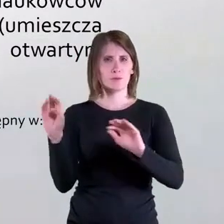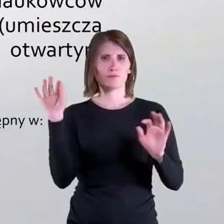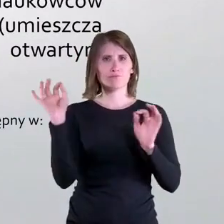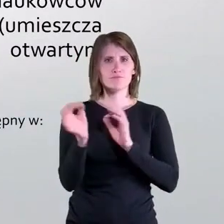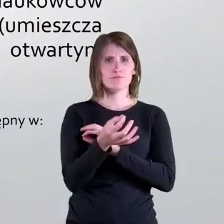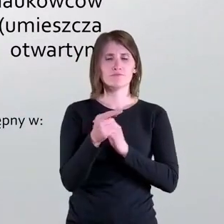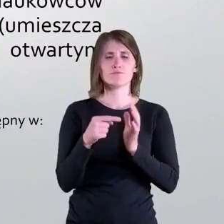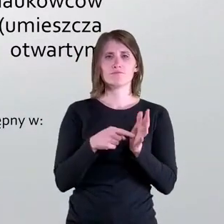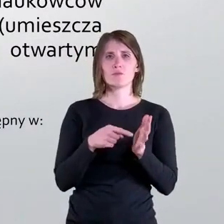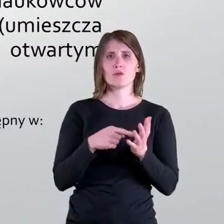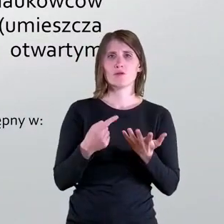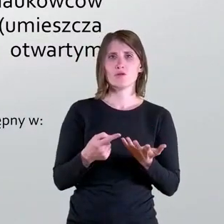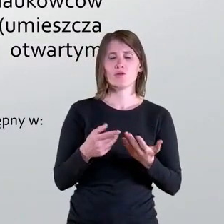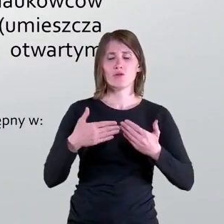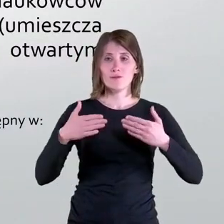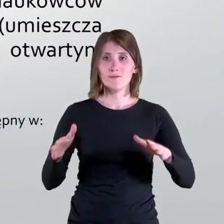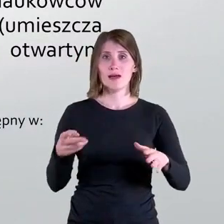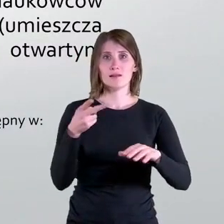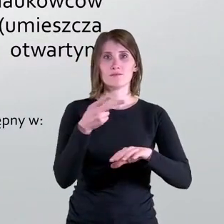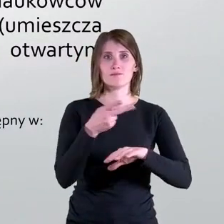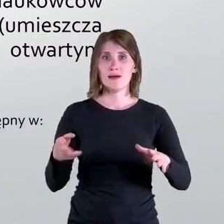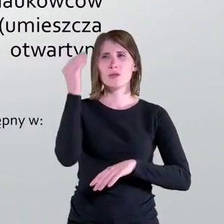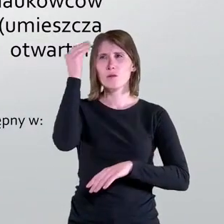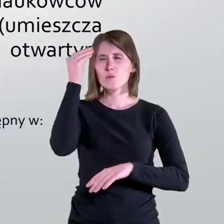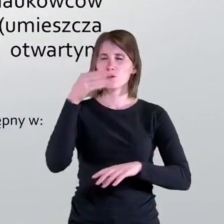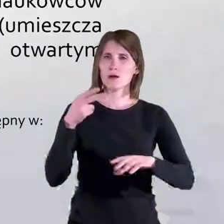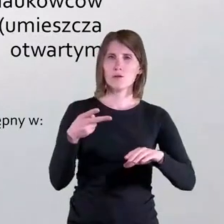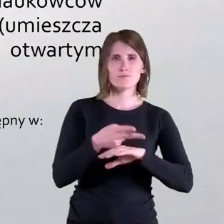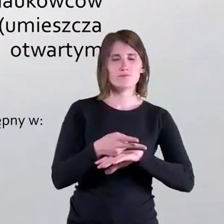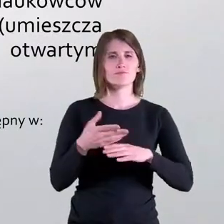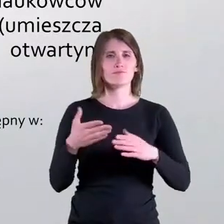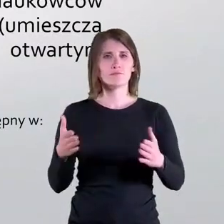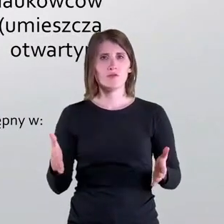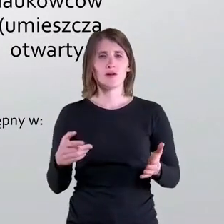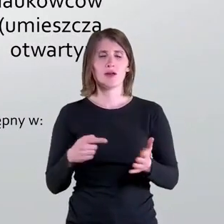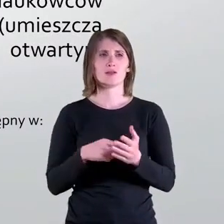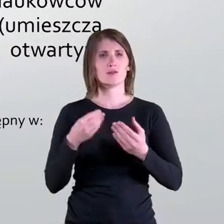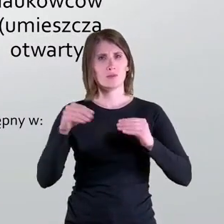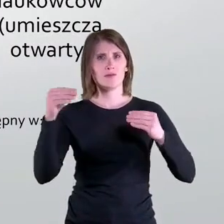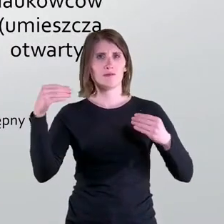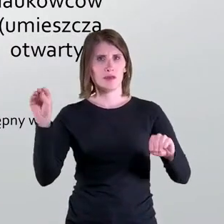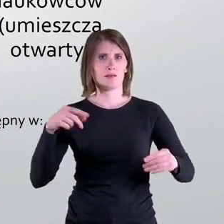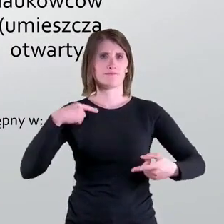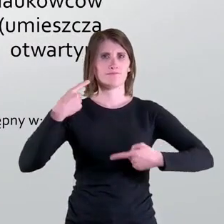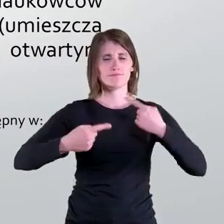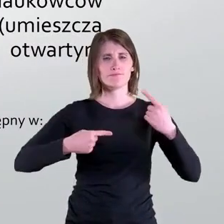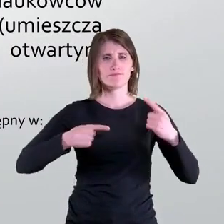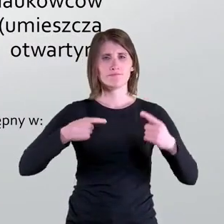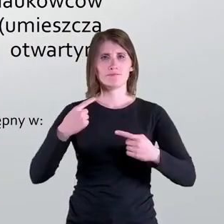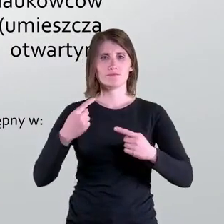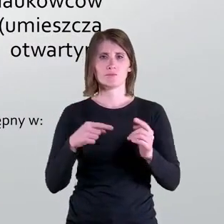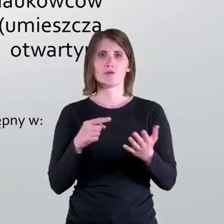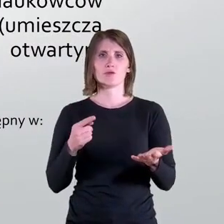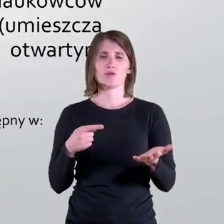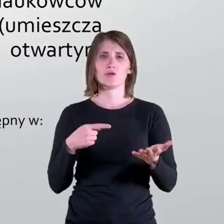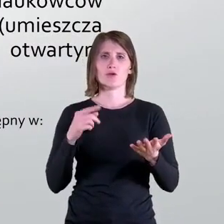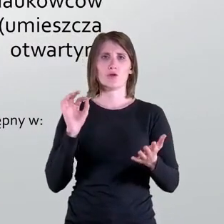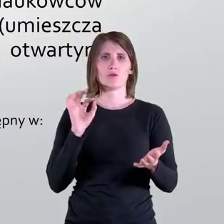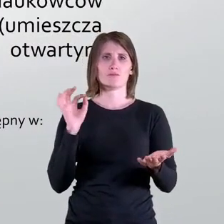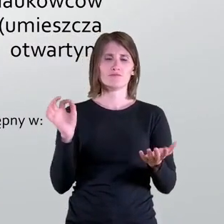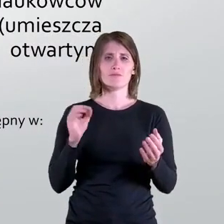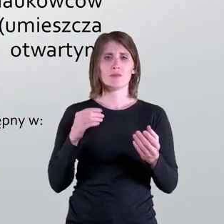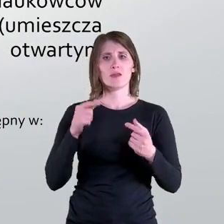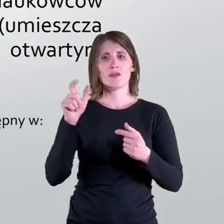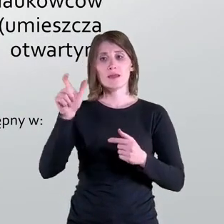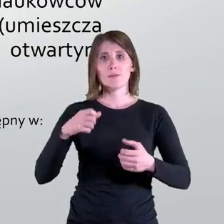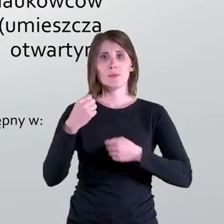naukowych o tym żeby jak najwięcej o tym mówić docierało właśnie do jak najszerszej